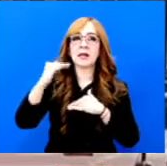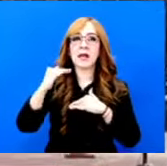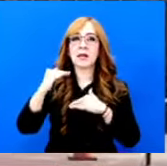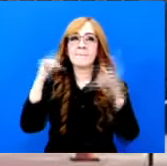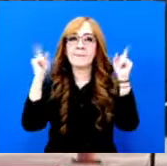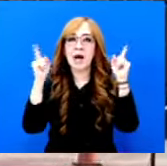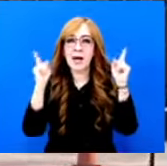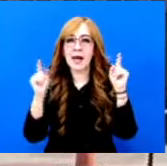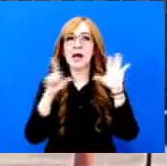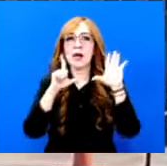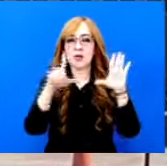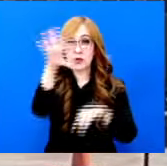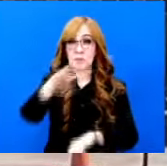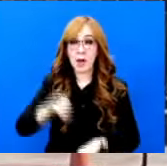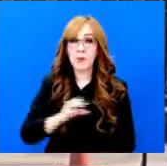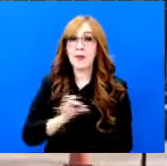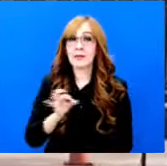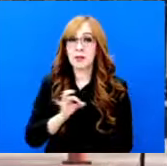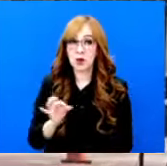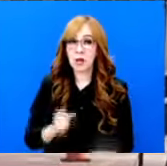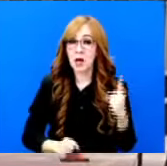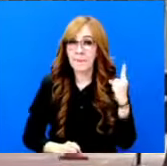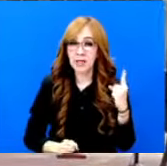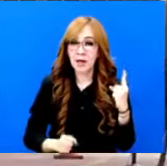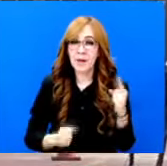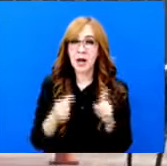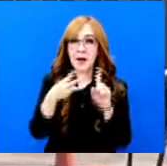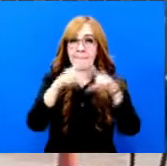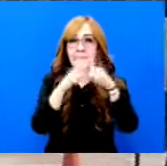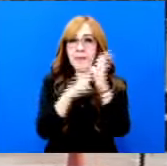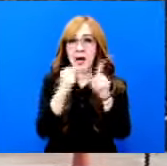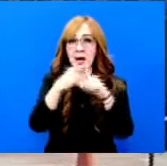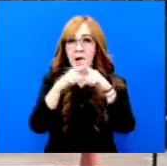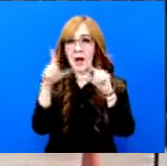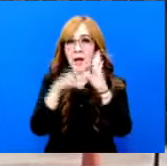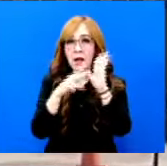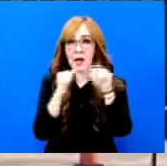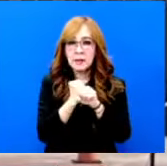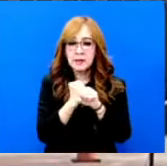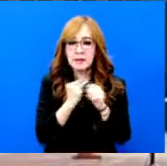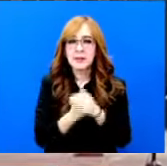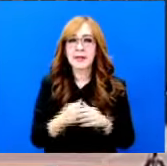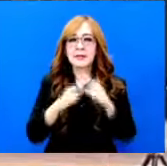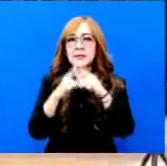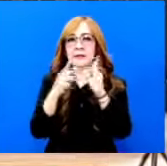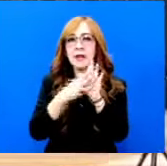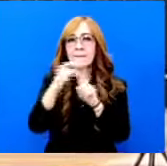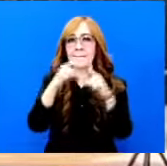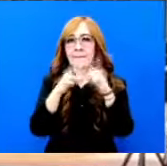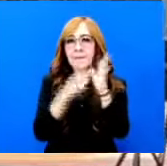mencakup 7 kabupaten kota, yaitu yang pertama Kabupaten Bangkalan, kemudian Sampang,